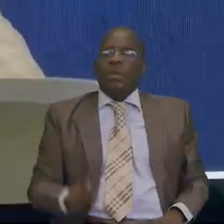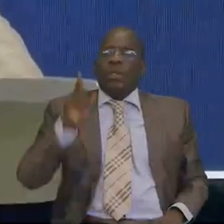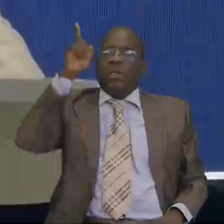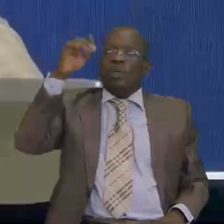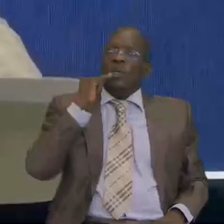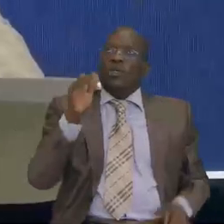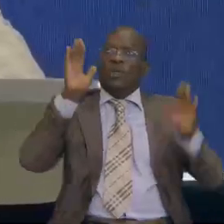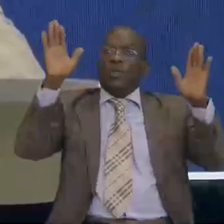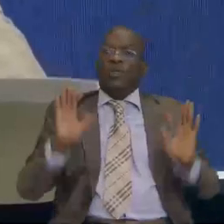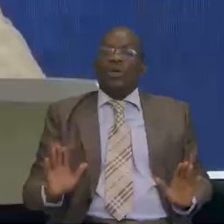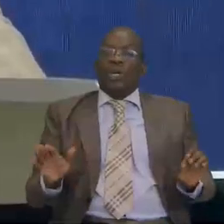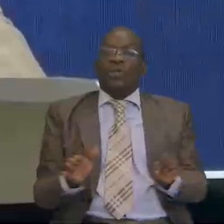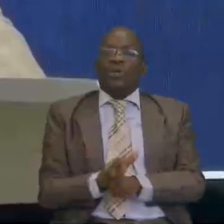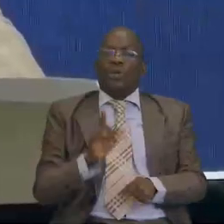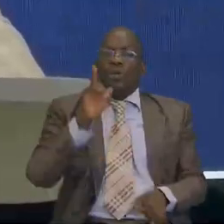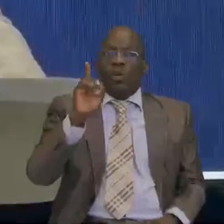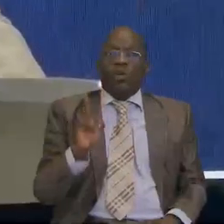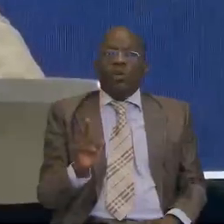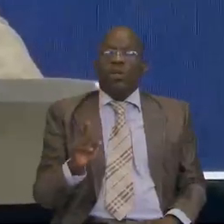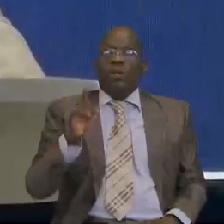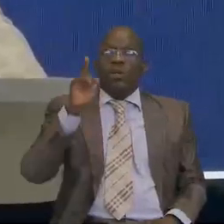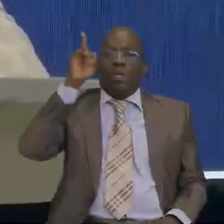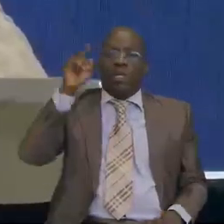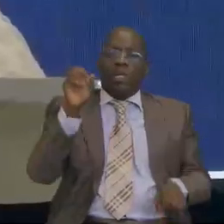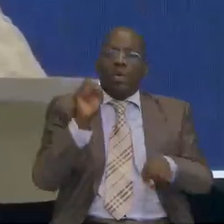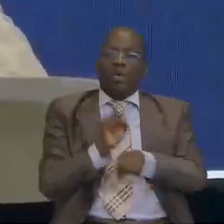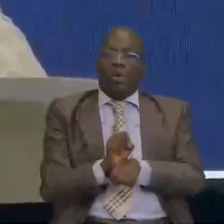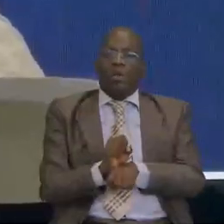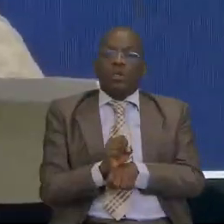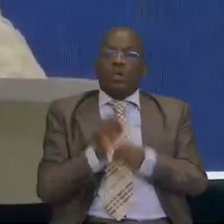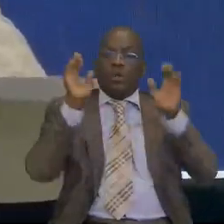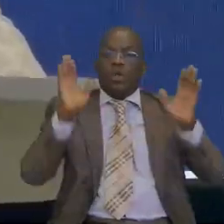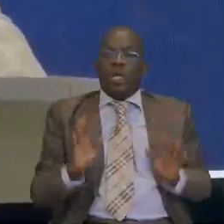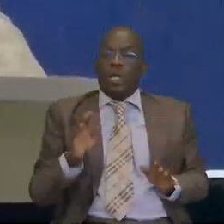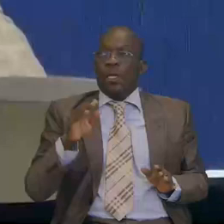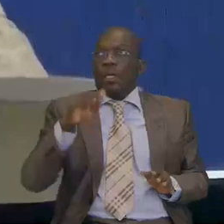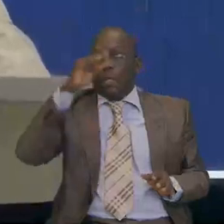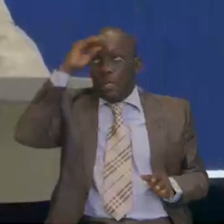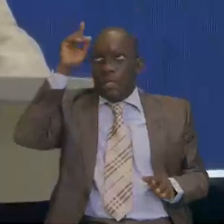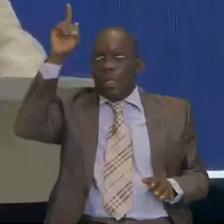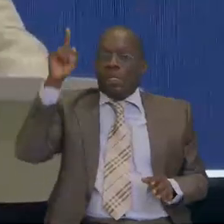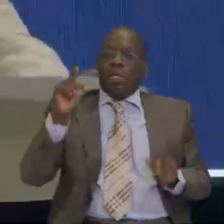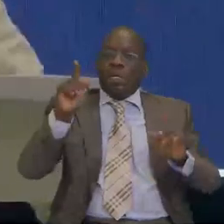C'est lui le merveilleux. C'est lui qui accomplit les merveilles. Il croit, il vit en toi.